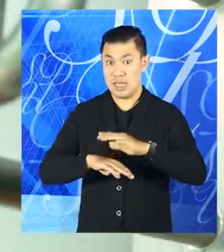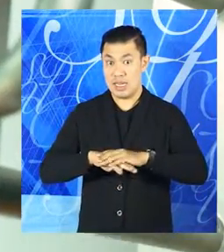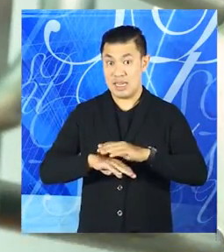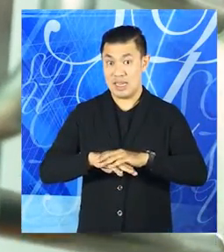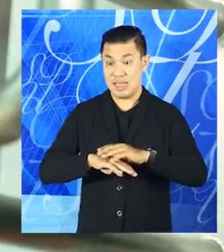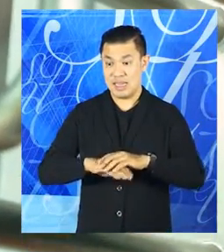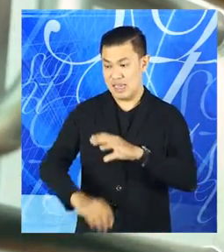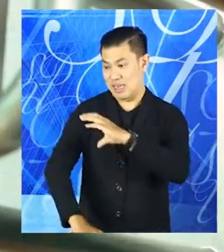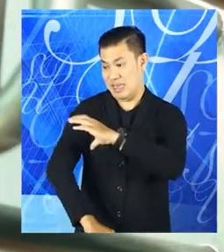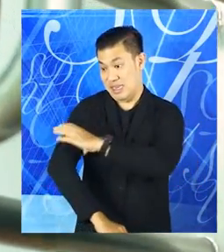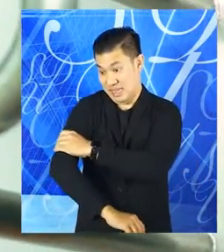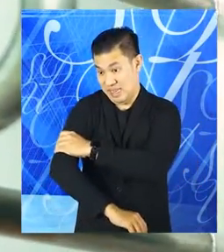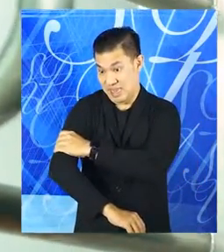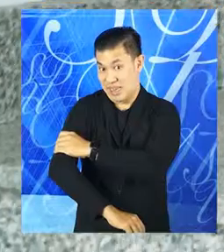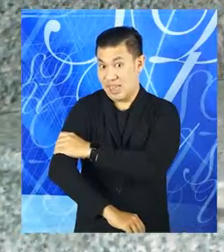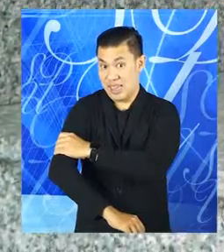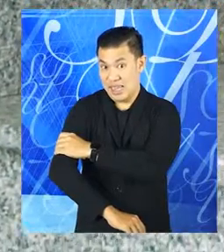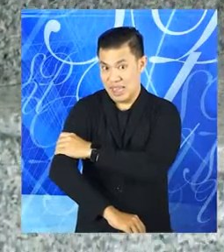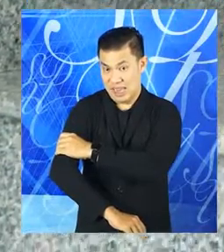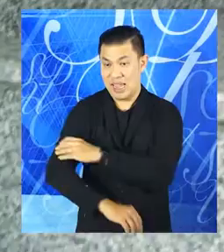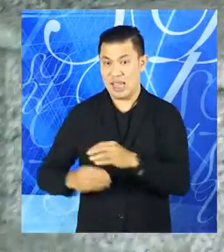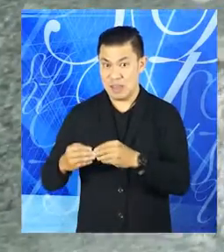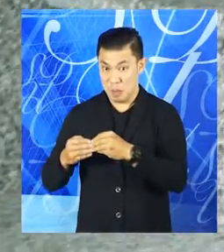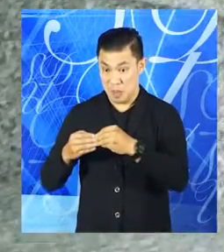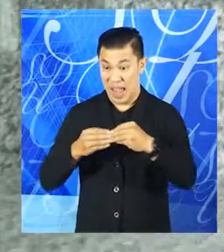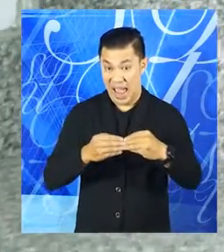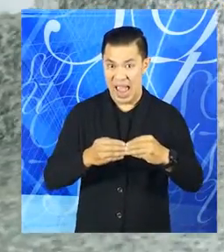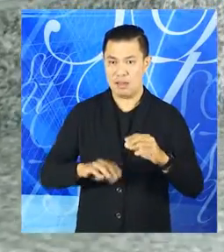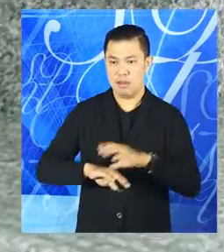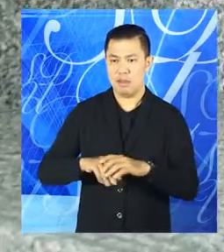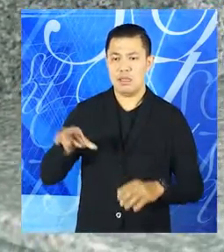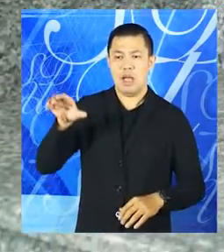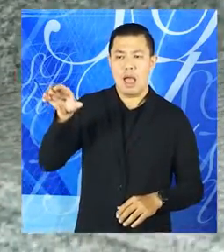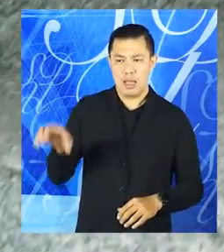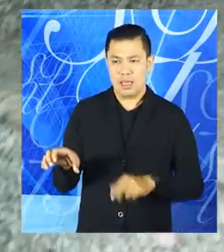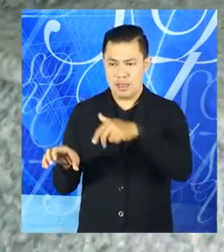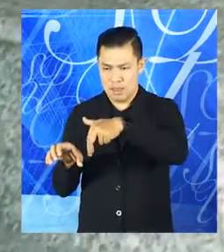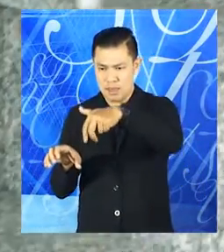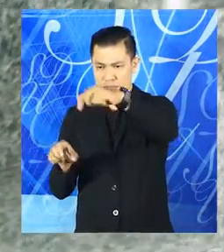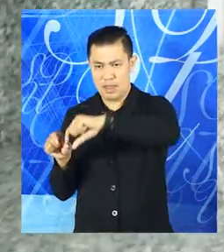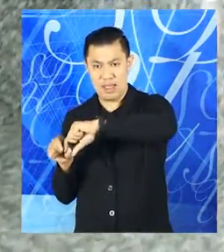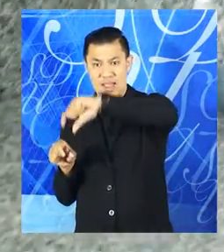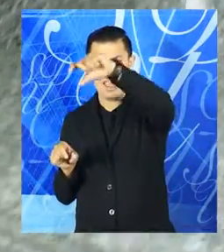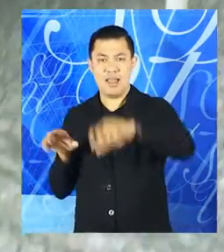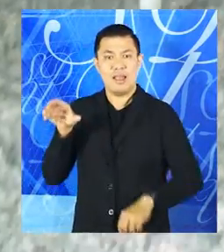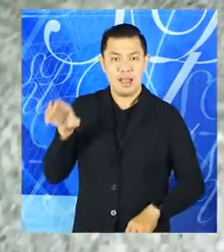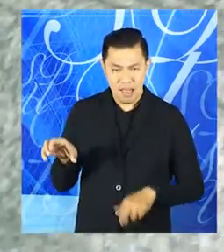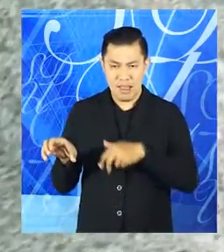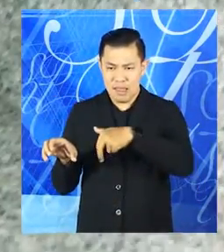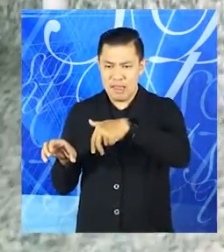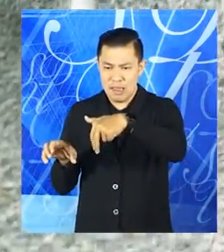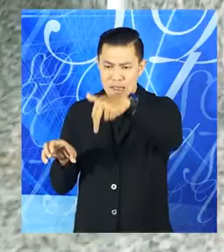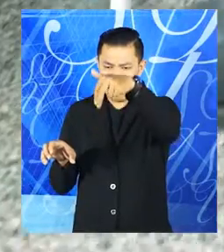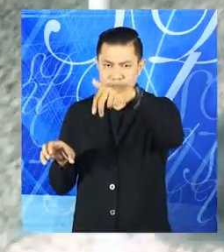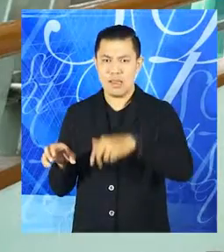างที่เกาะหรือสัมผัสผู้นำทางอยู่นั้นไปแตะที่ราวบันไดแล้วเดินลง